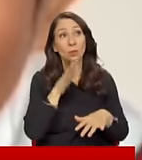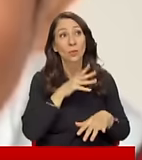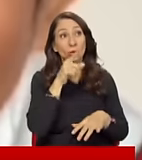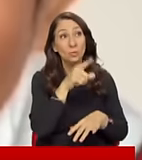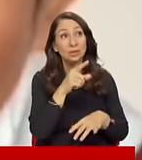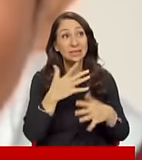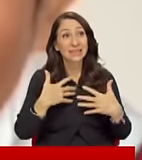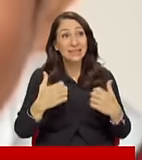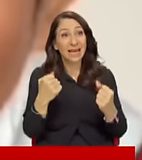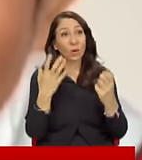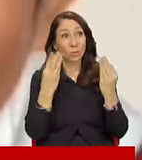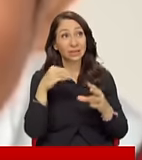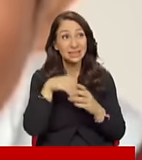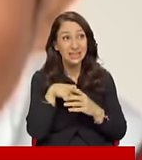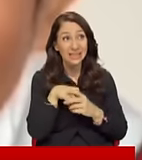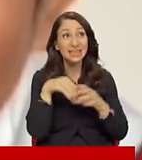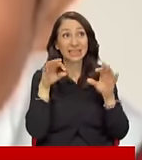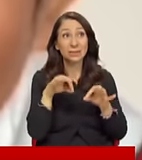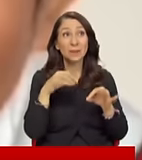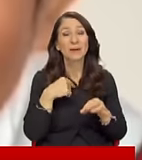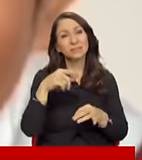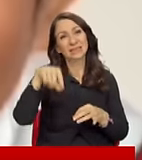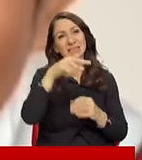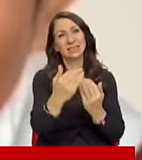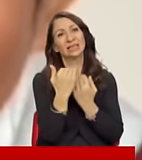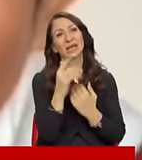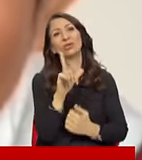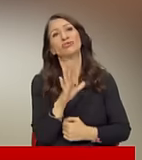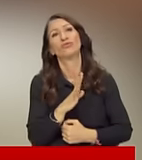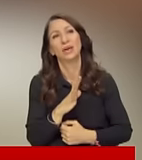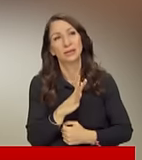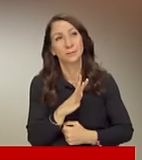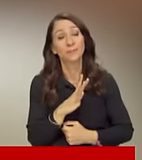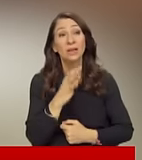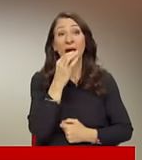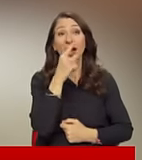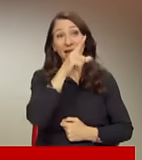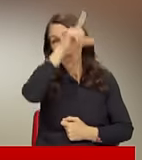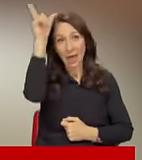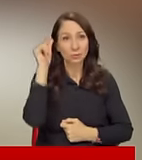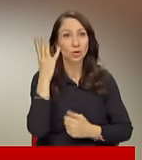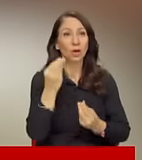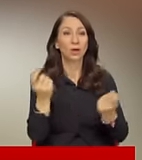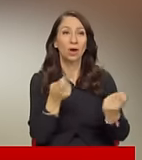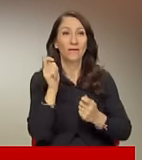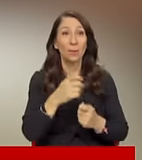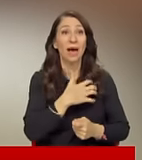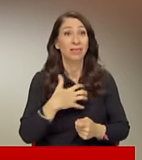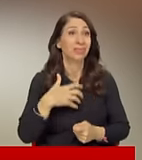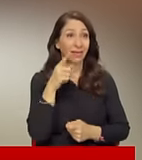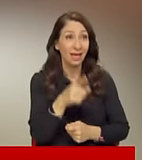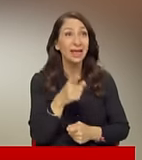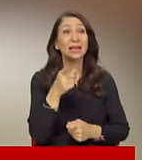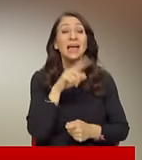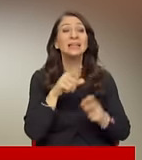Alen'in sağlığına kavuşması için şimdi de benim sizlerin desteğine ihtiyacım var. Ankara'da hemşire olarak görev yapan anne Yağmur İlhan,